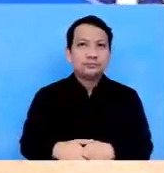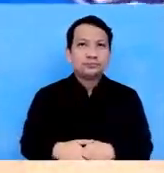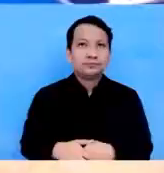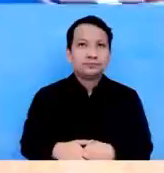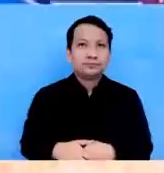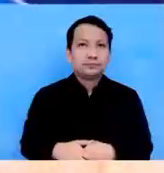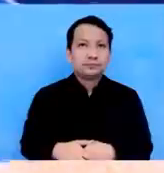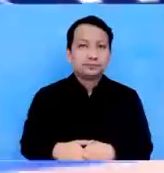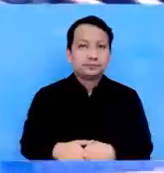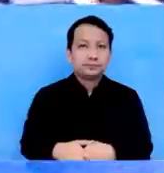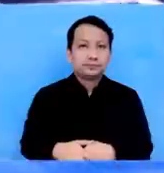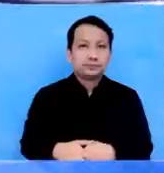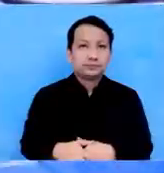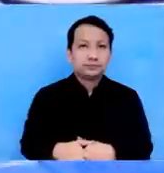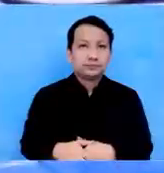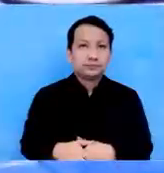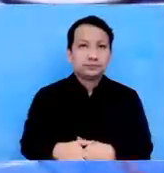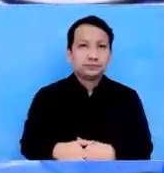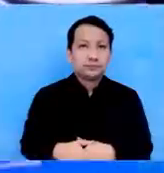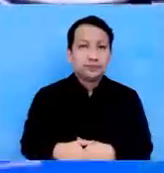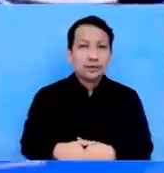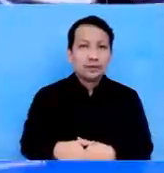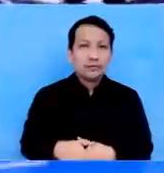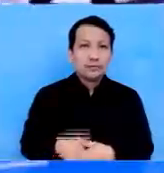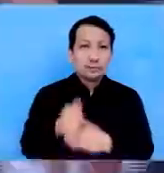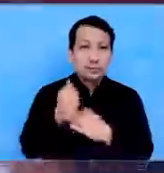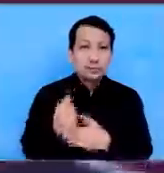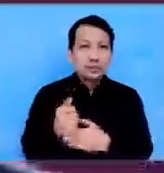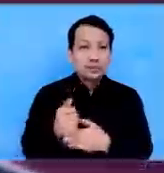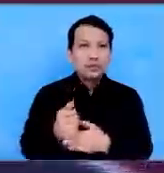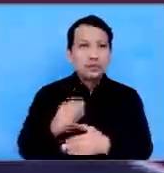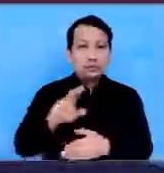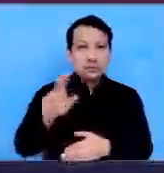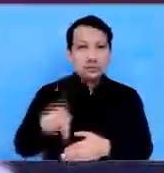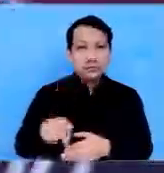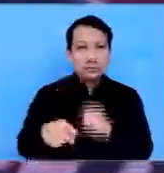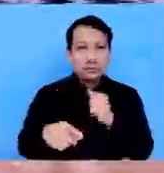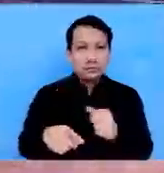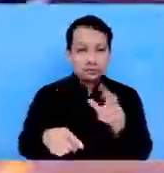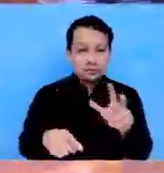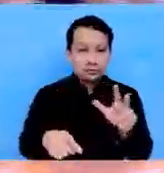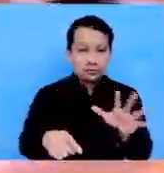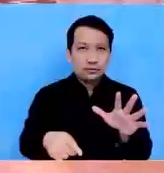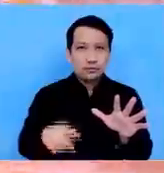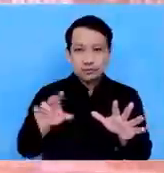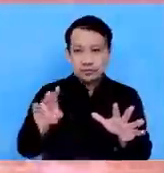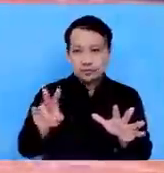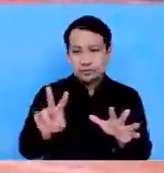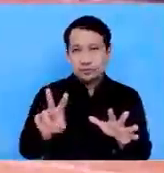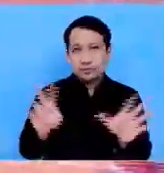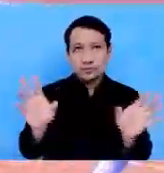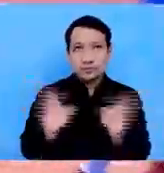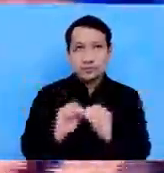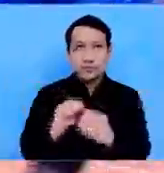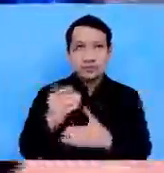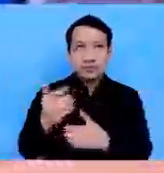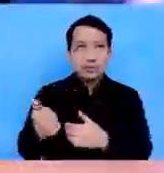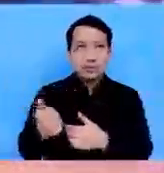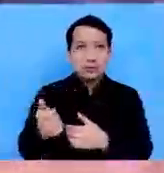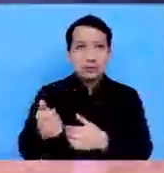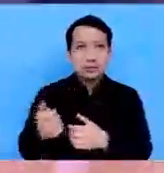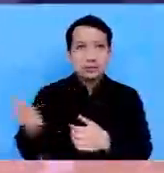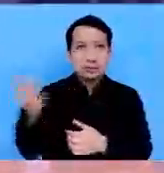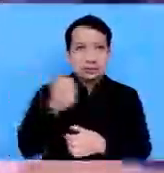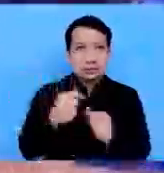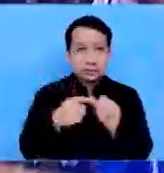Harold Alarcon! Malaking tulong din ng bench ng UP na umiscore ng 35 sa 72 total points ng kuponan sa pangunguna ng